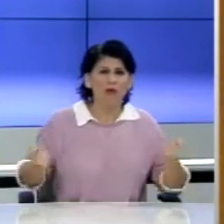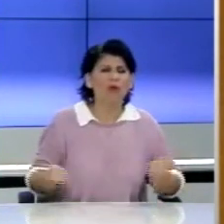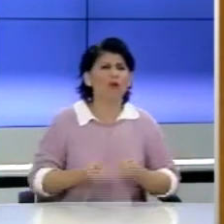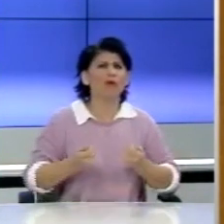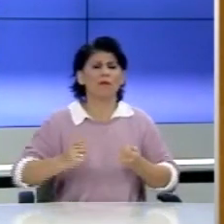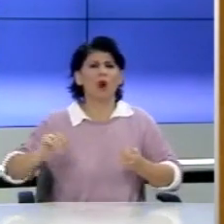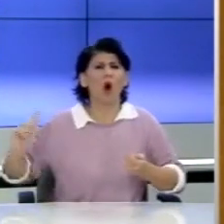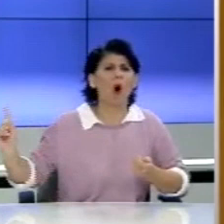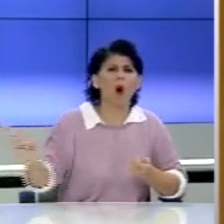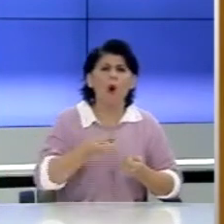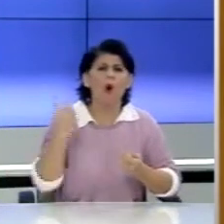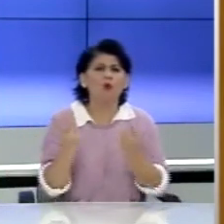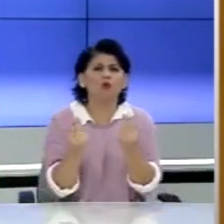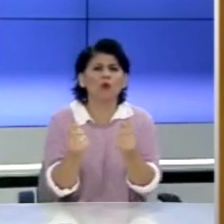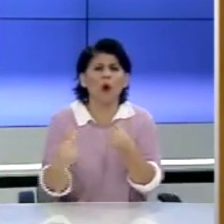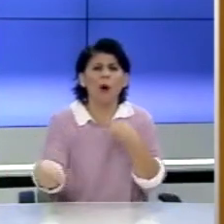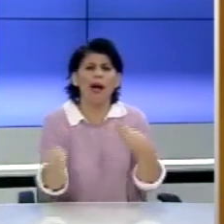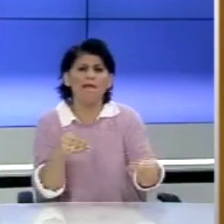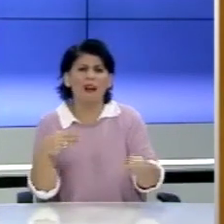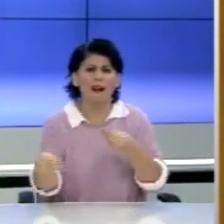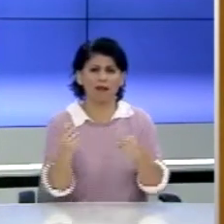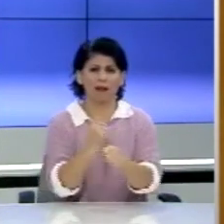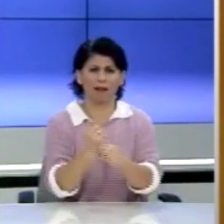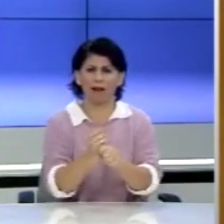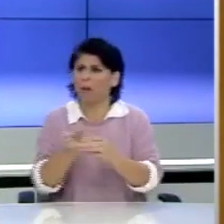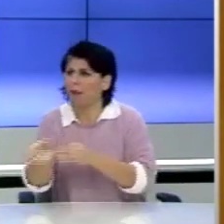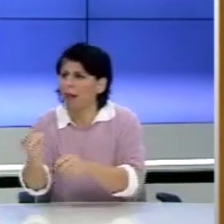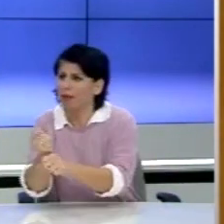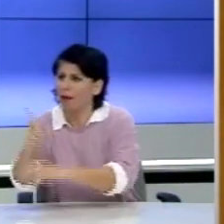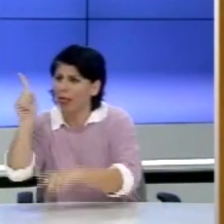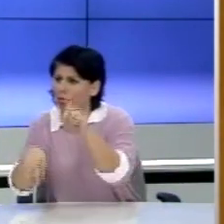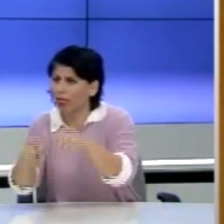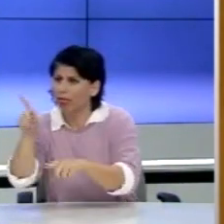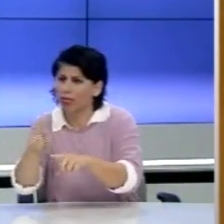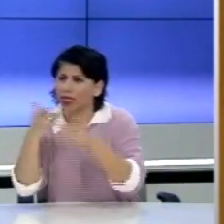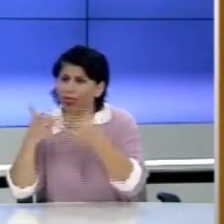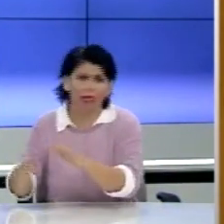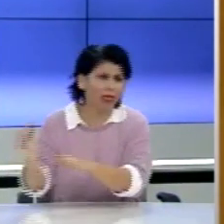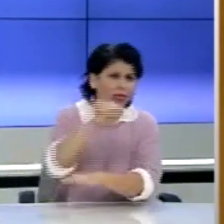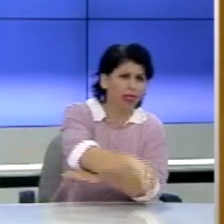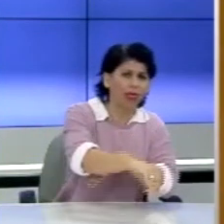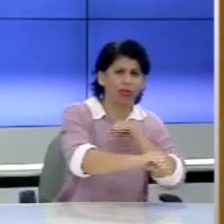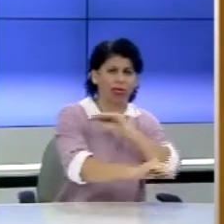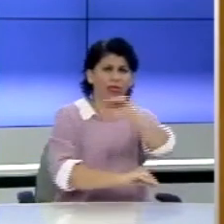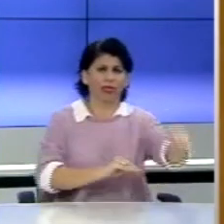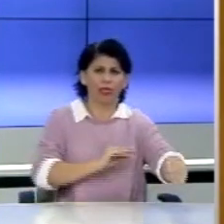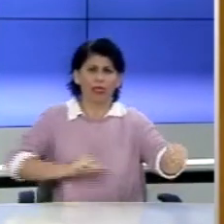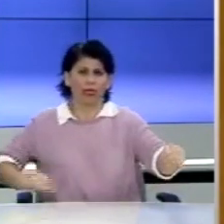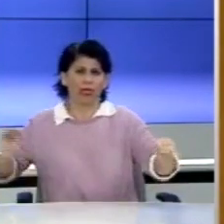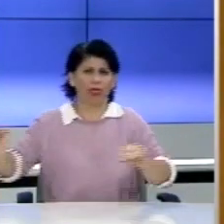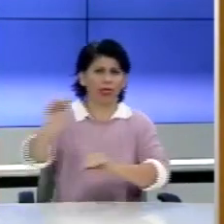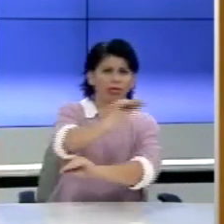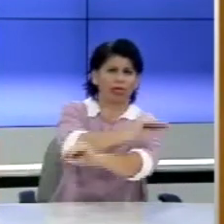της ευέλικτης εργασίας και περιπλανάται από δουλειά σε δουλειά, θα έχει τα 12.000 ένσημα για τα